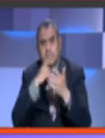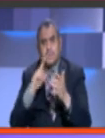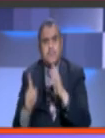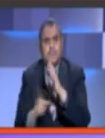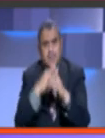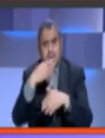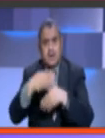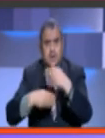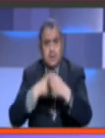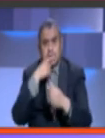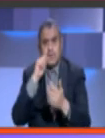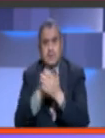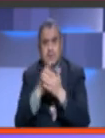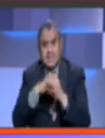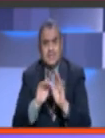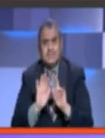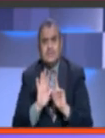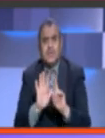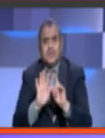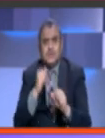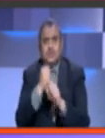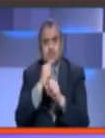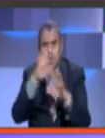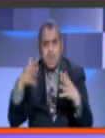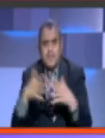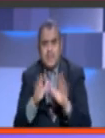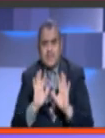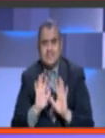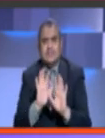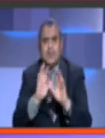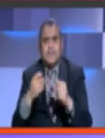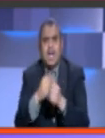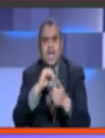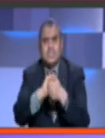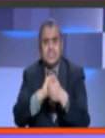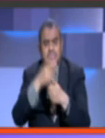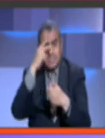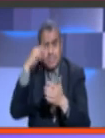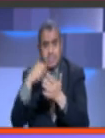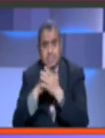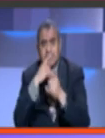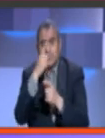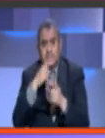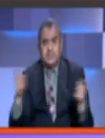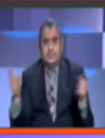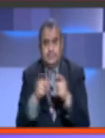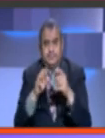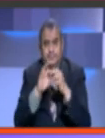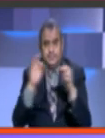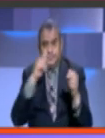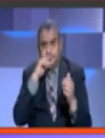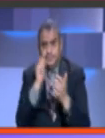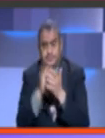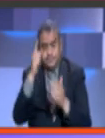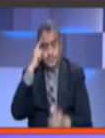فيعني عايزين نزق زقوا معانا يا جماعة هذه الفترة. وبالفعل هي جملة حكيمة جدا، مش